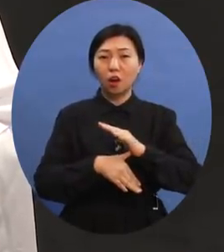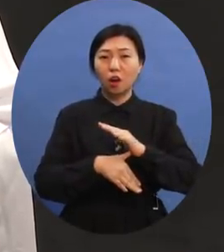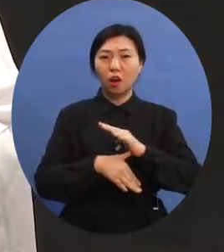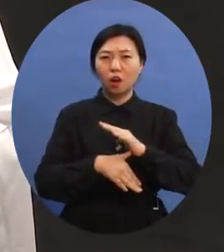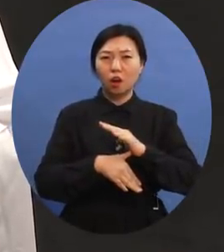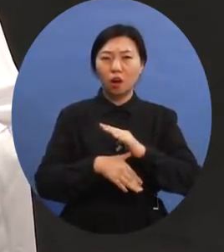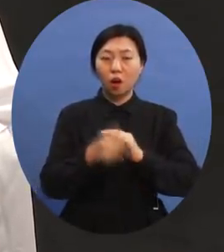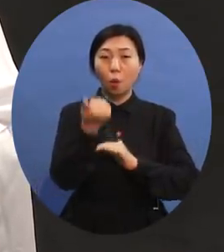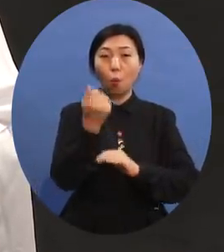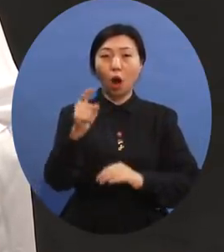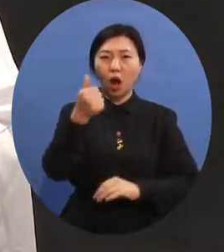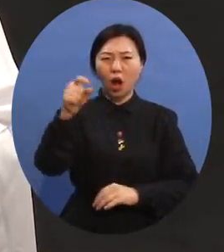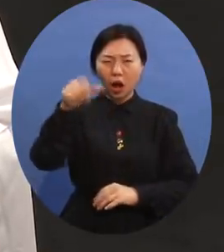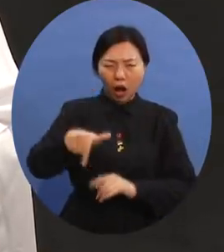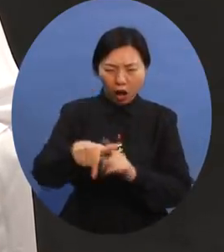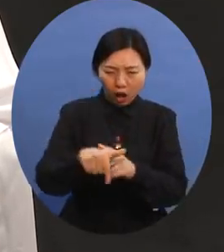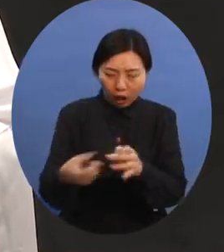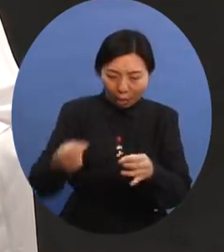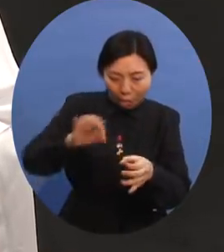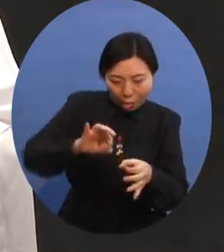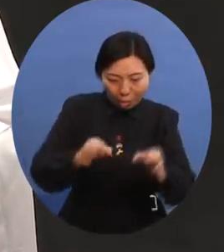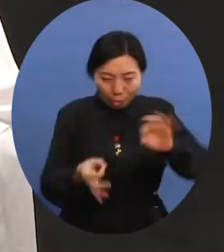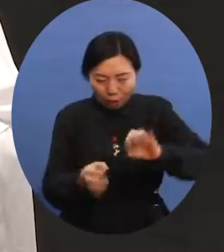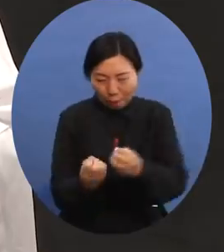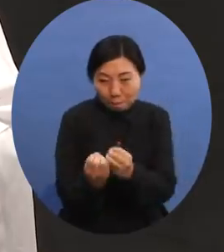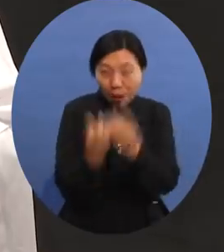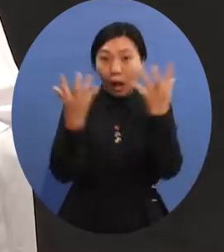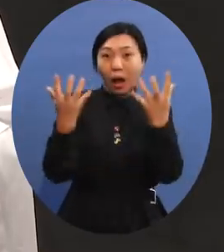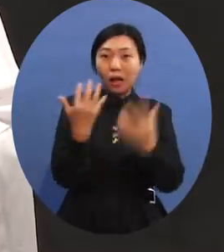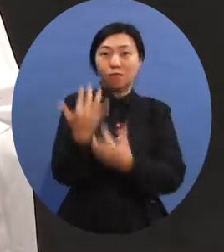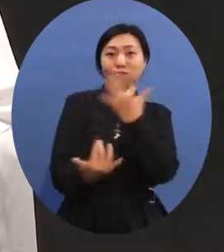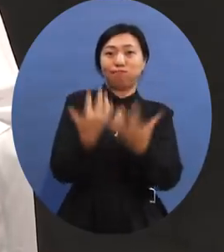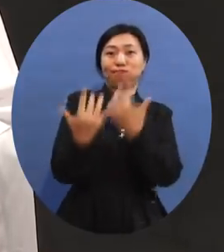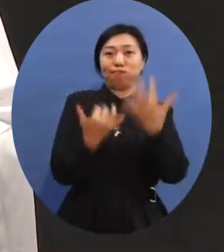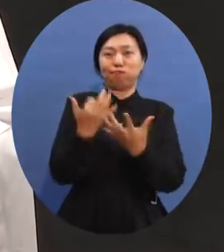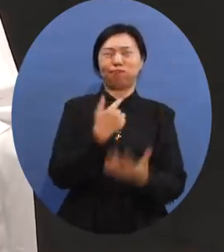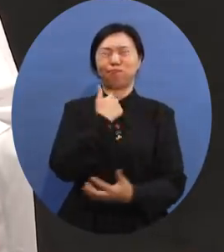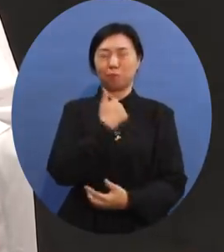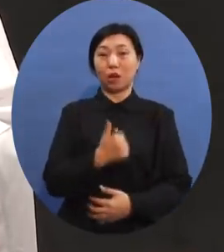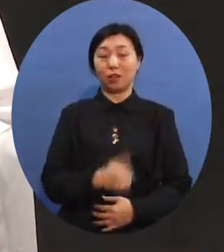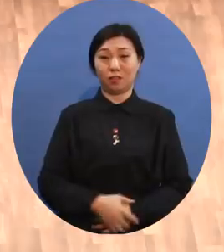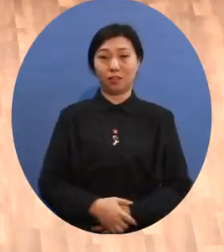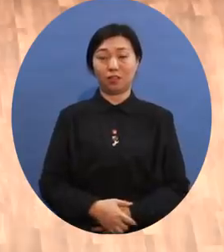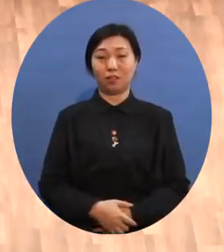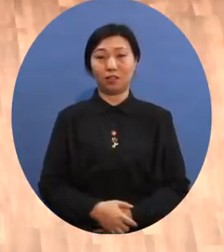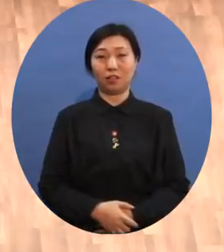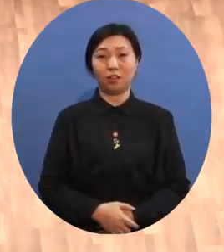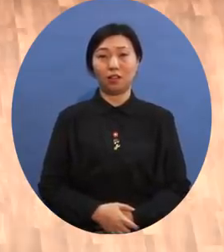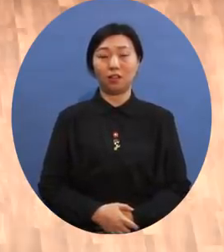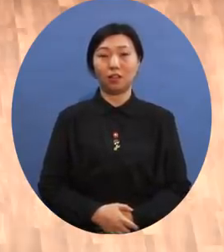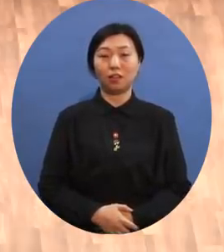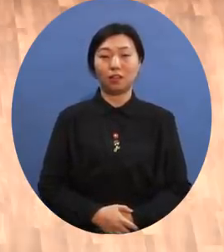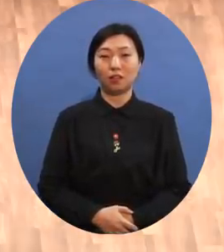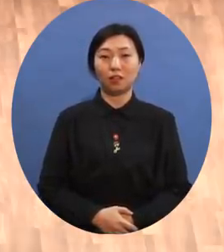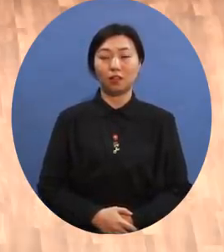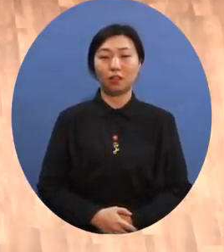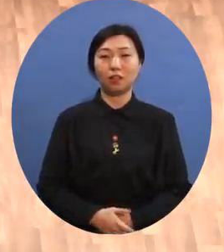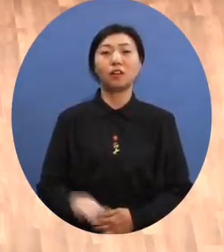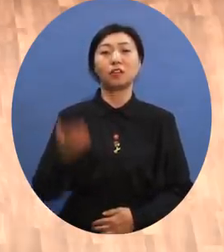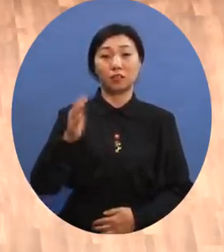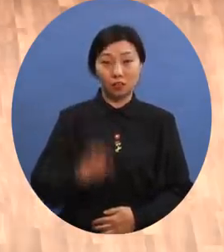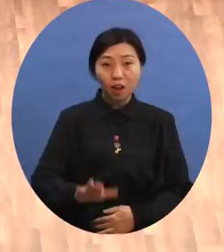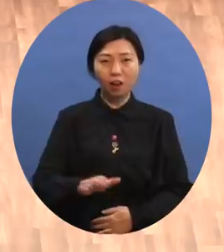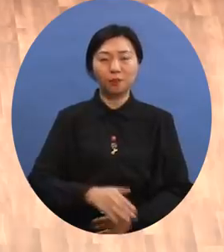화학 물질 넣어가지고 폭탄만 다 터져가지고 불내고 그렇게 했는데. 근데